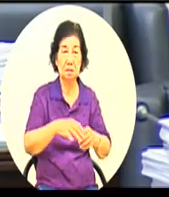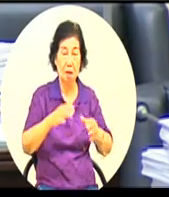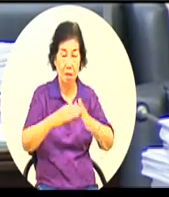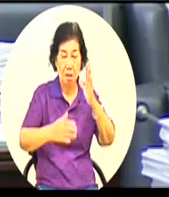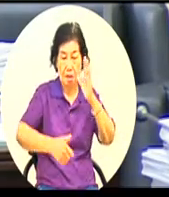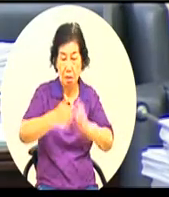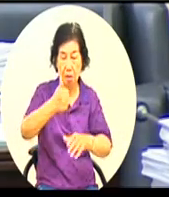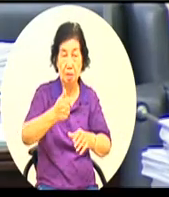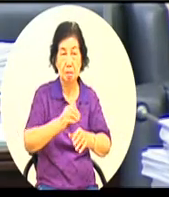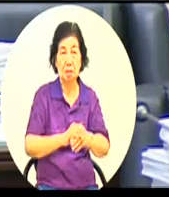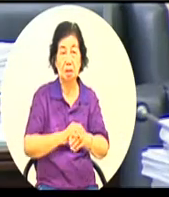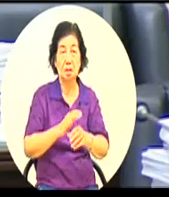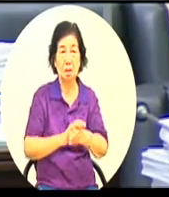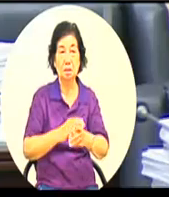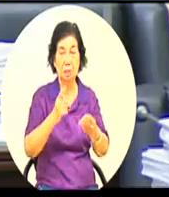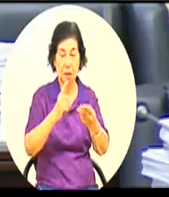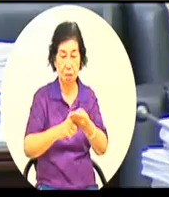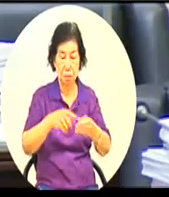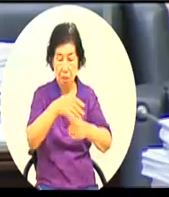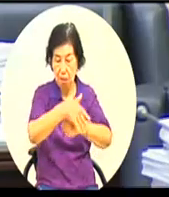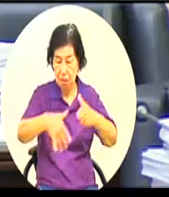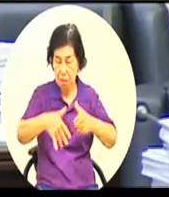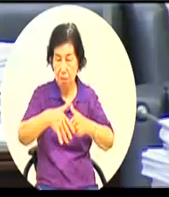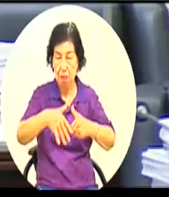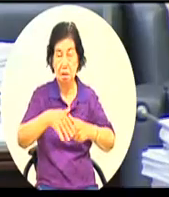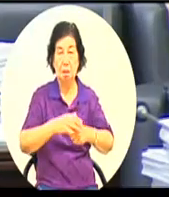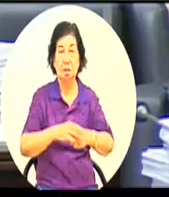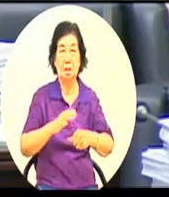胸坎，保证讲这个赞的，